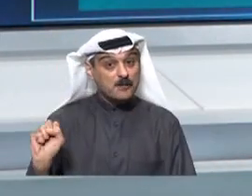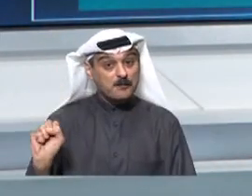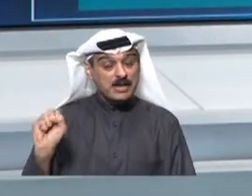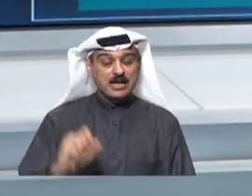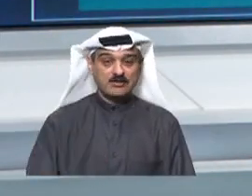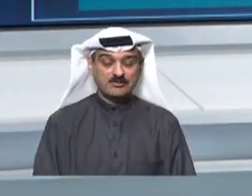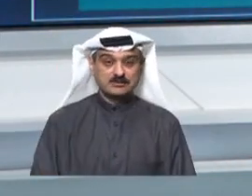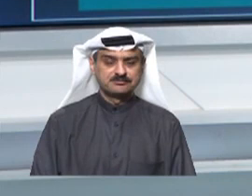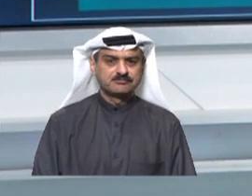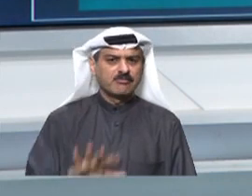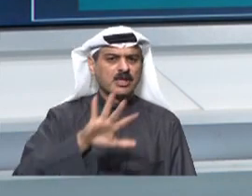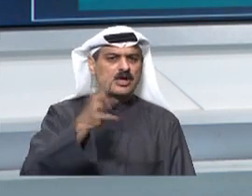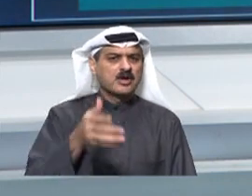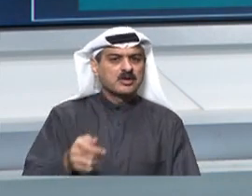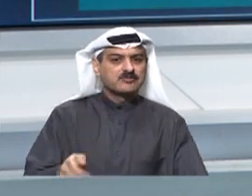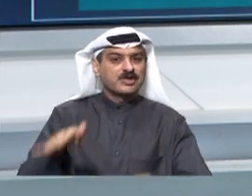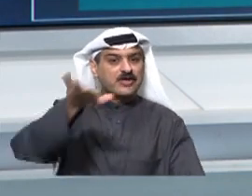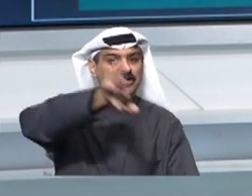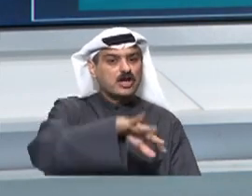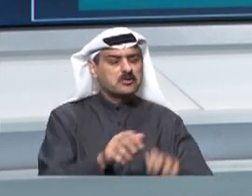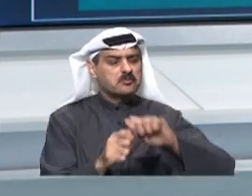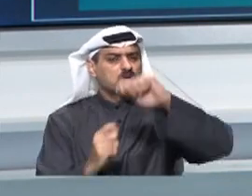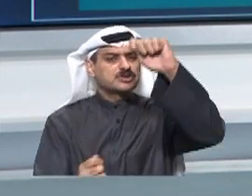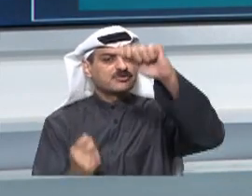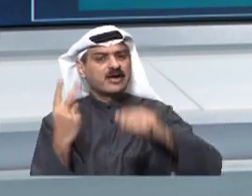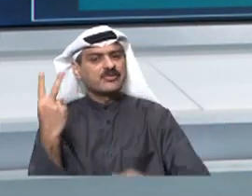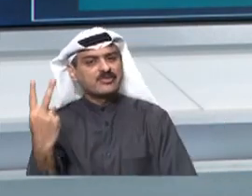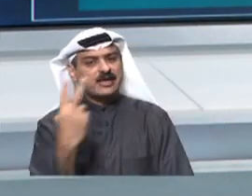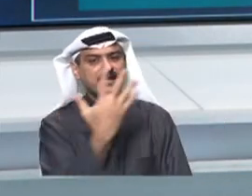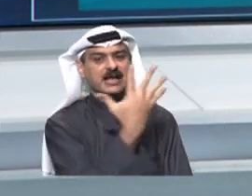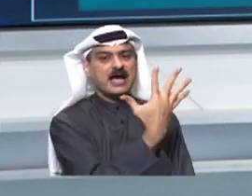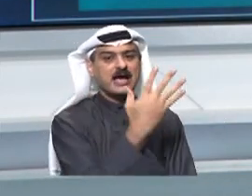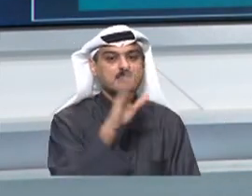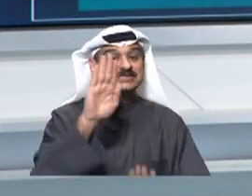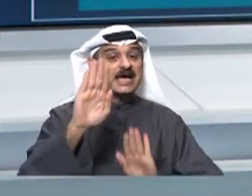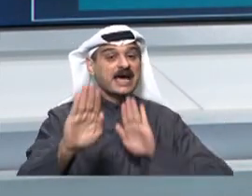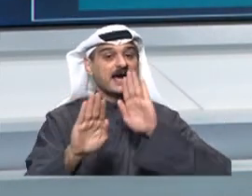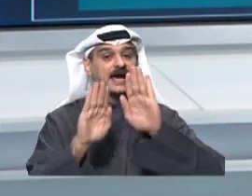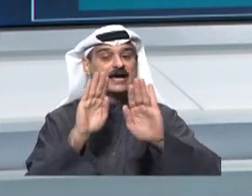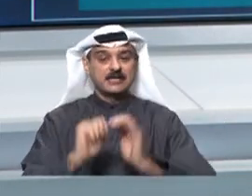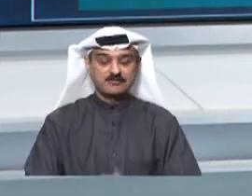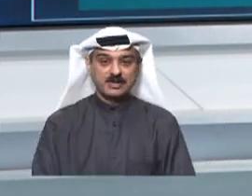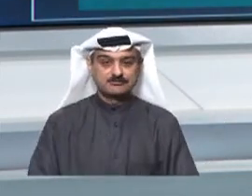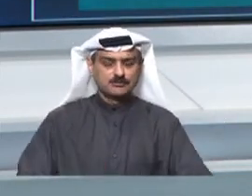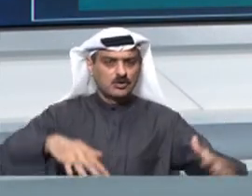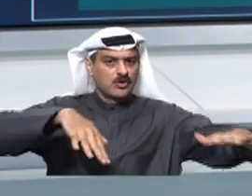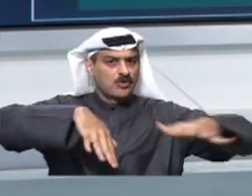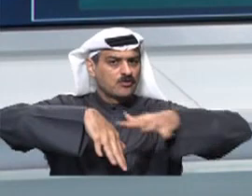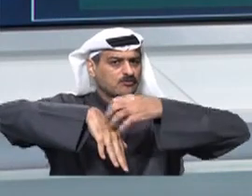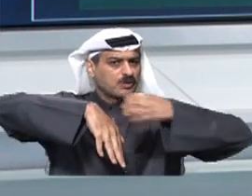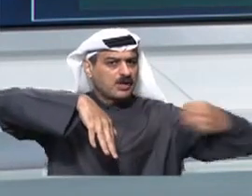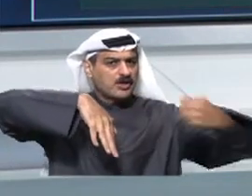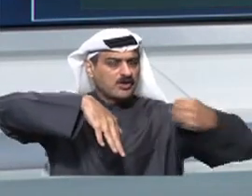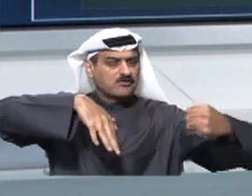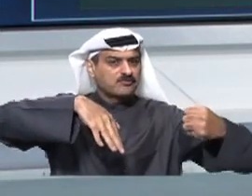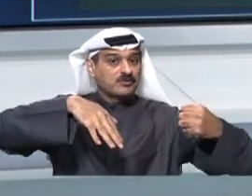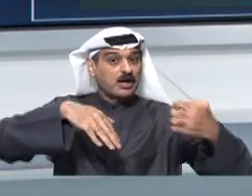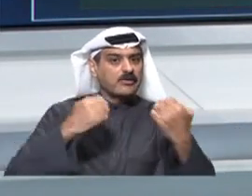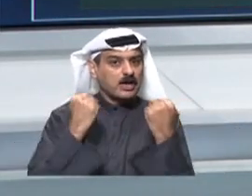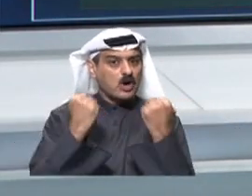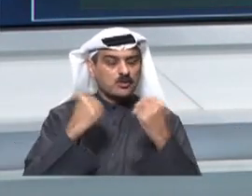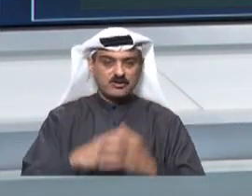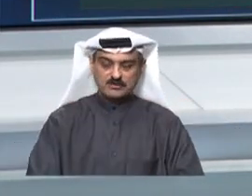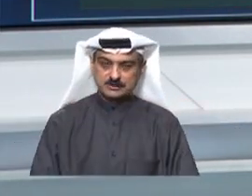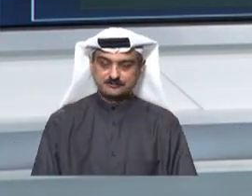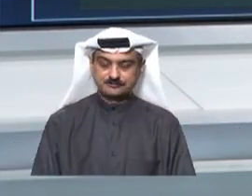الغربية متوقع أن ارتفاع الموج قد يصل ما بين 2 إلى 5 أقدام، والتيارات المائية لا زالت في فترات الحمل.